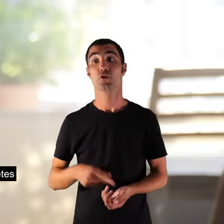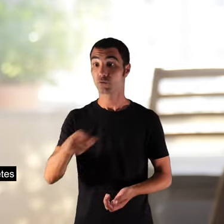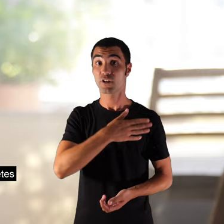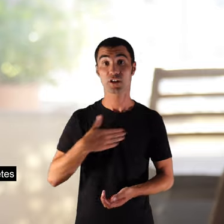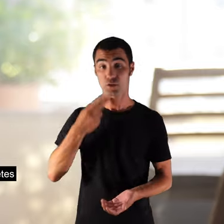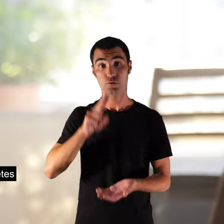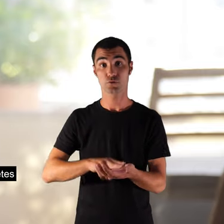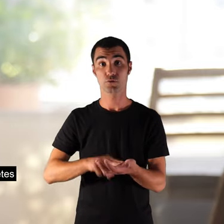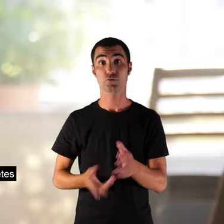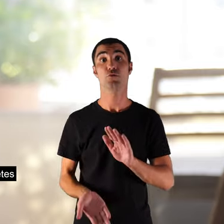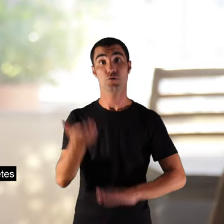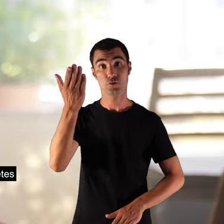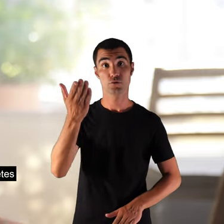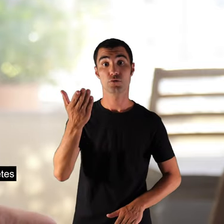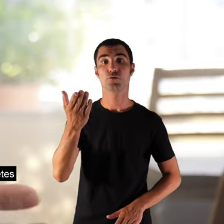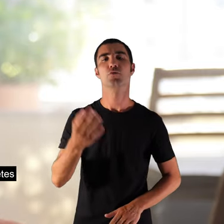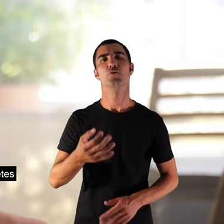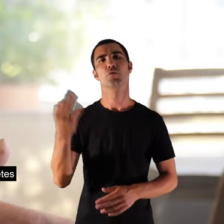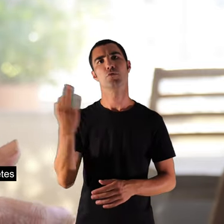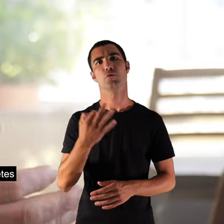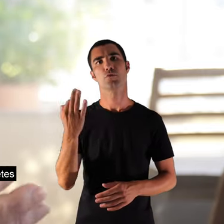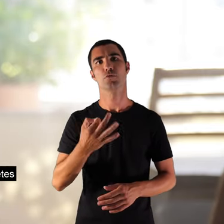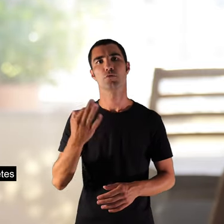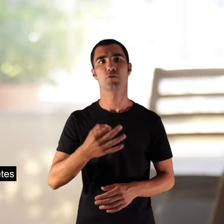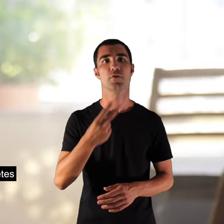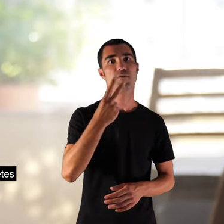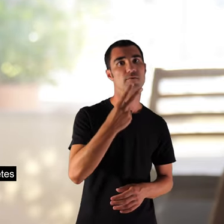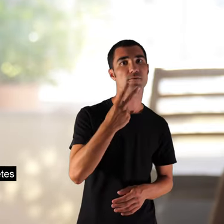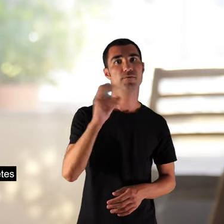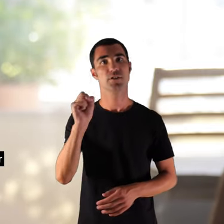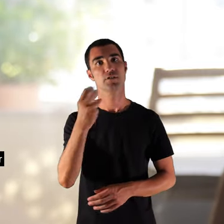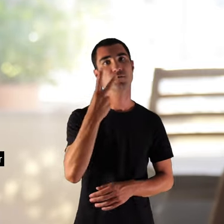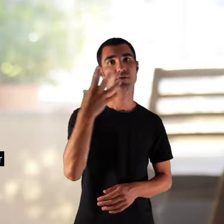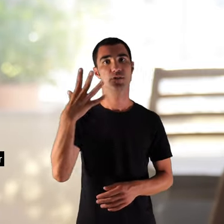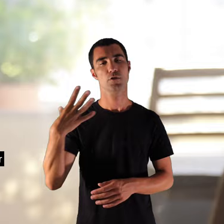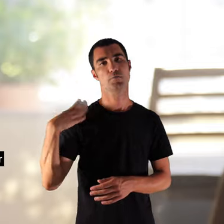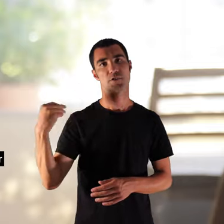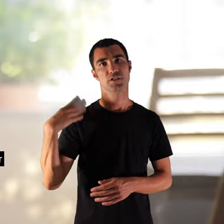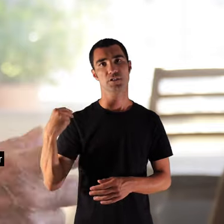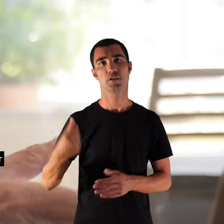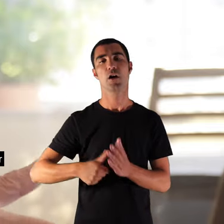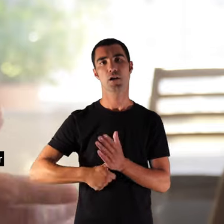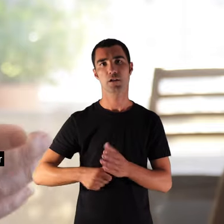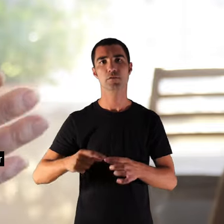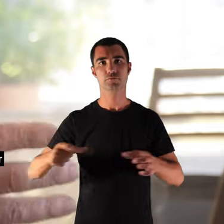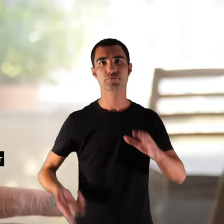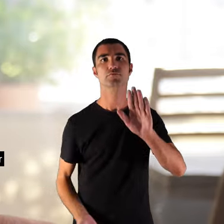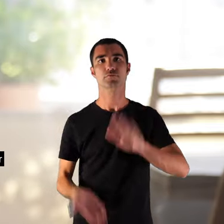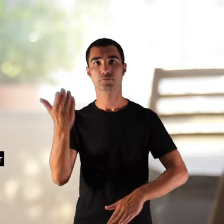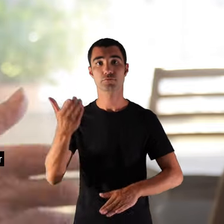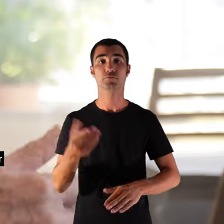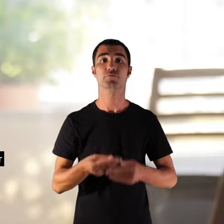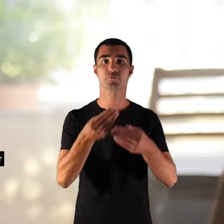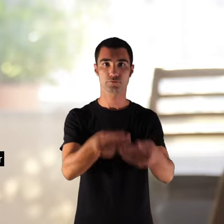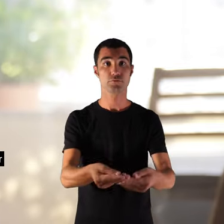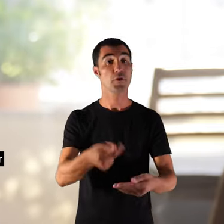socios, pagaven si eren 20 o 25 pessetes, tu ti fai un carnet, gli entravi 10 kg di carnet